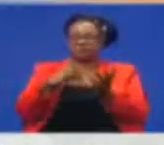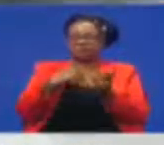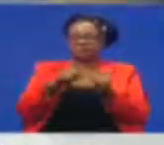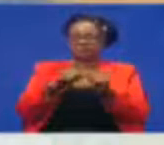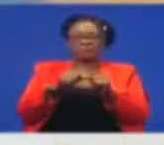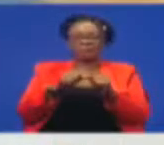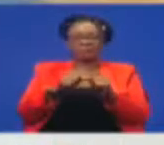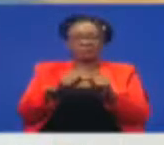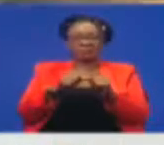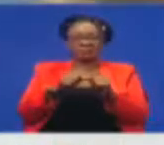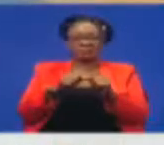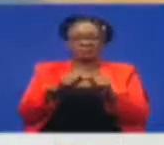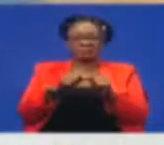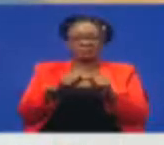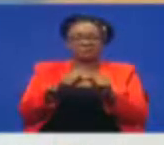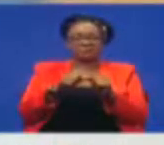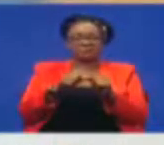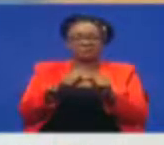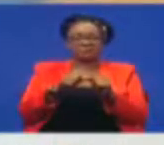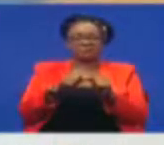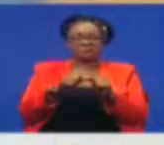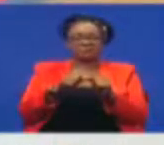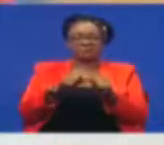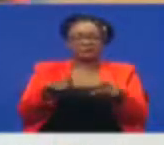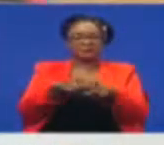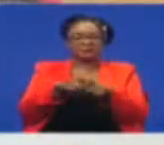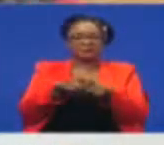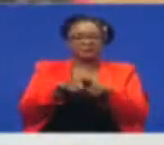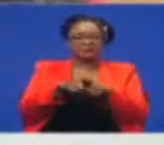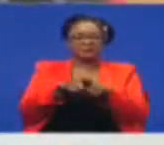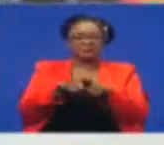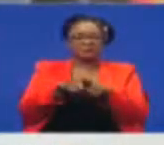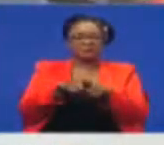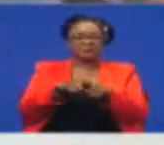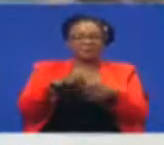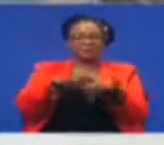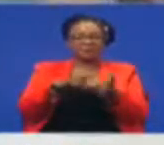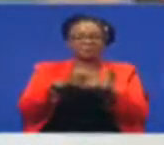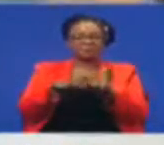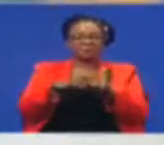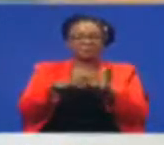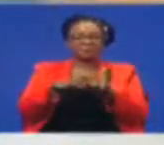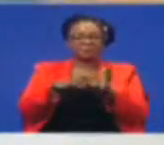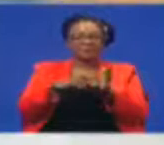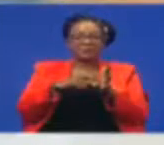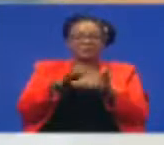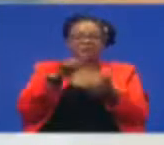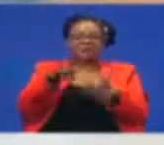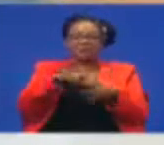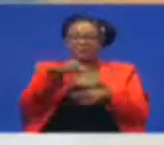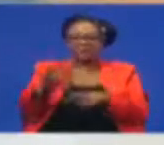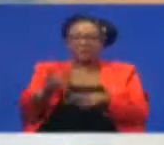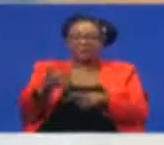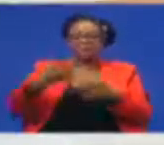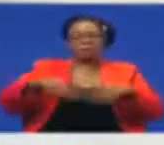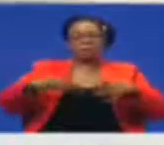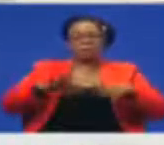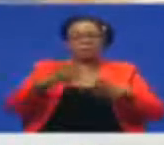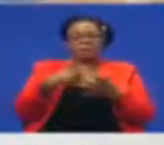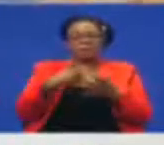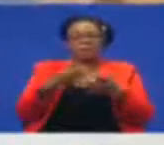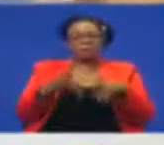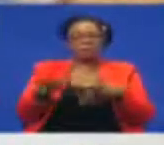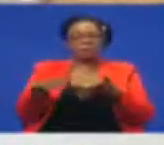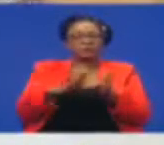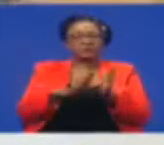is still relevant because as far now there is peace, but still out of that there are other people who are taking opportunities, they have